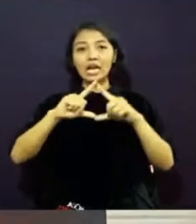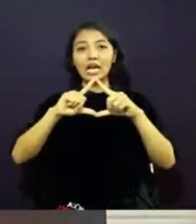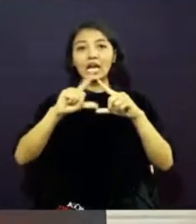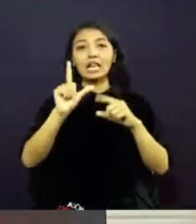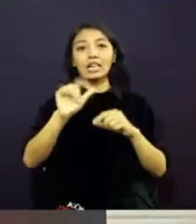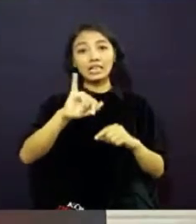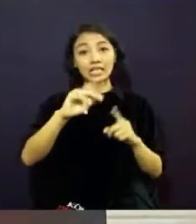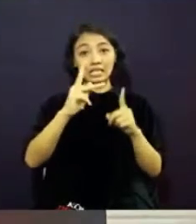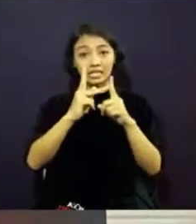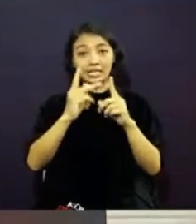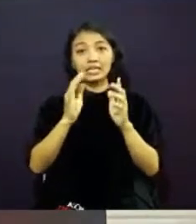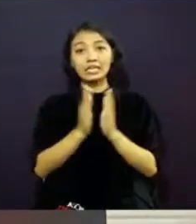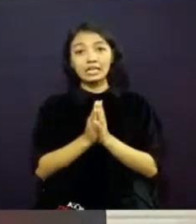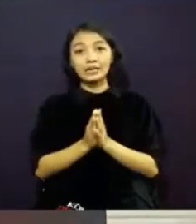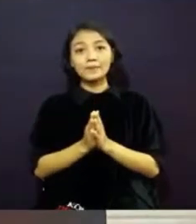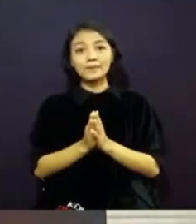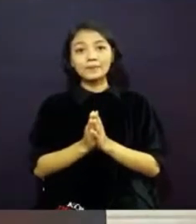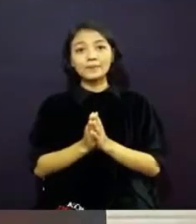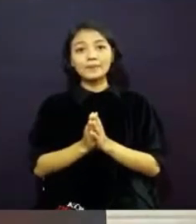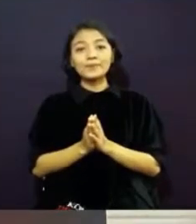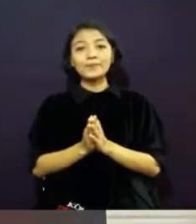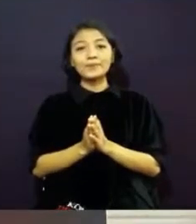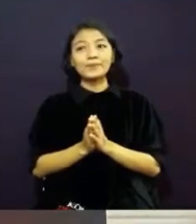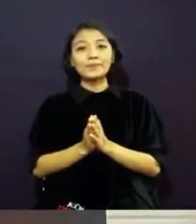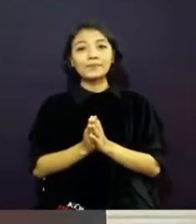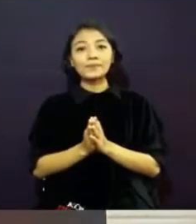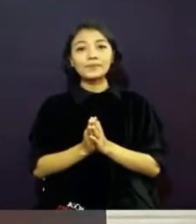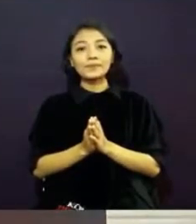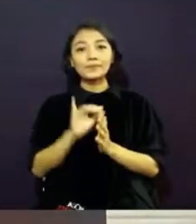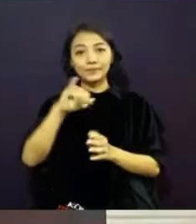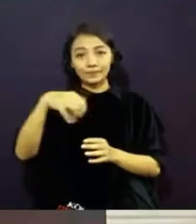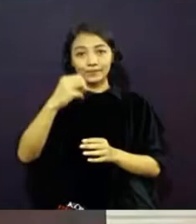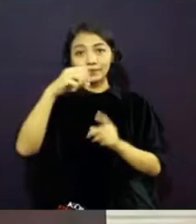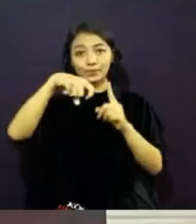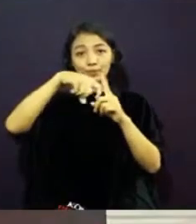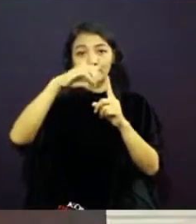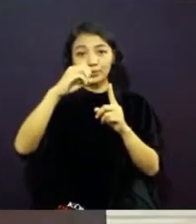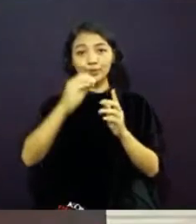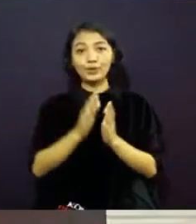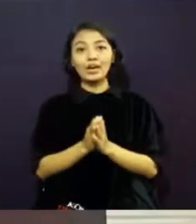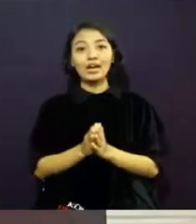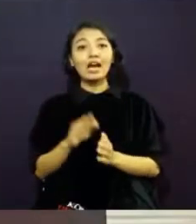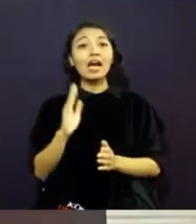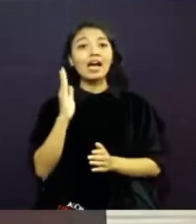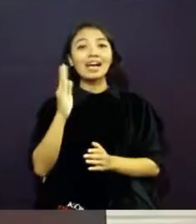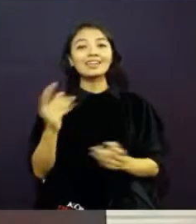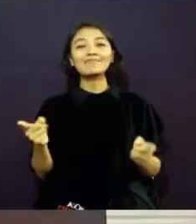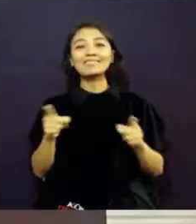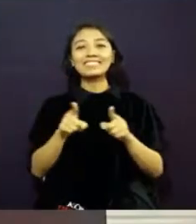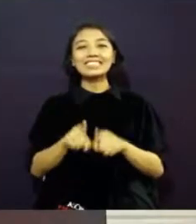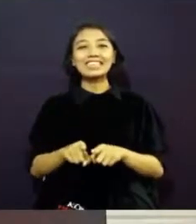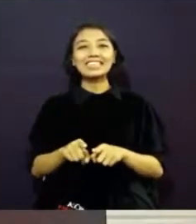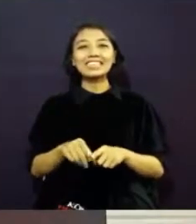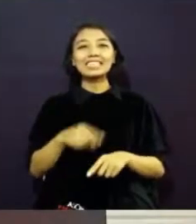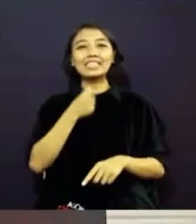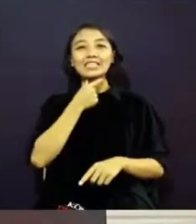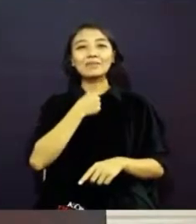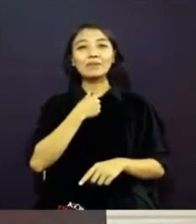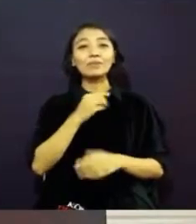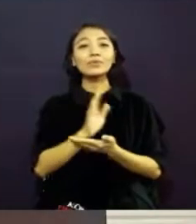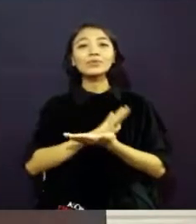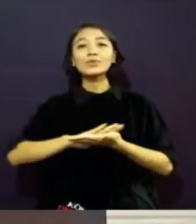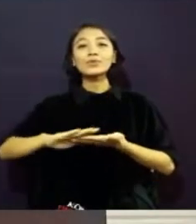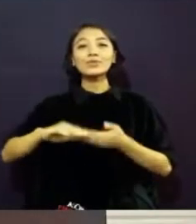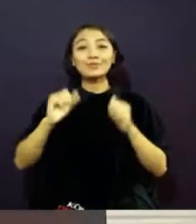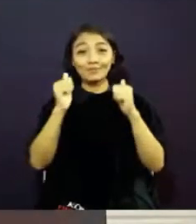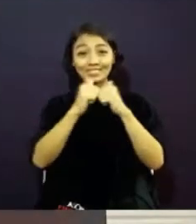dikonsentrasikan sebagai imam-imam Suci perjanjian baru untuk